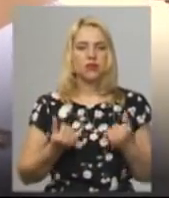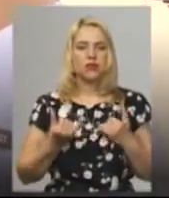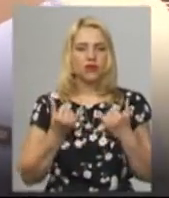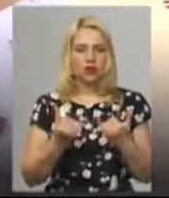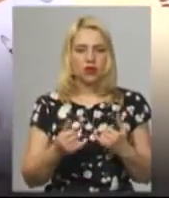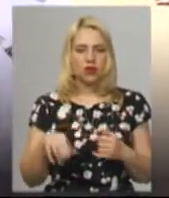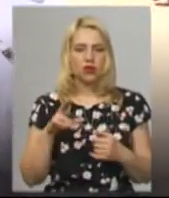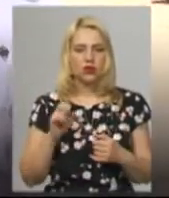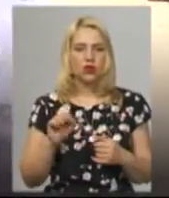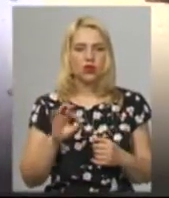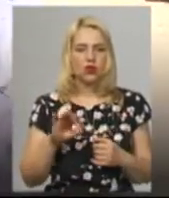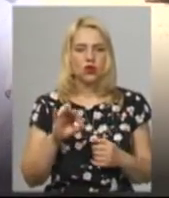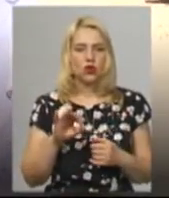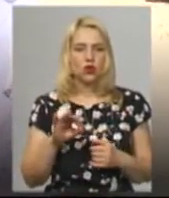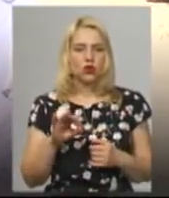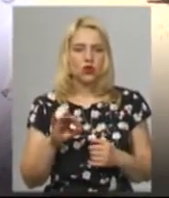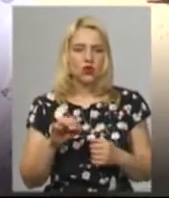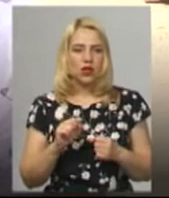до героїв. І